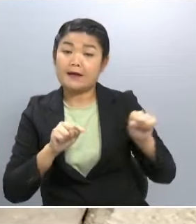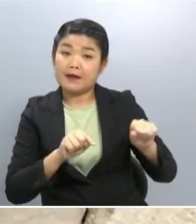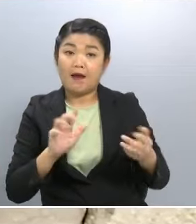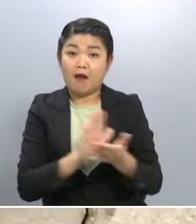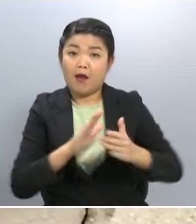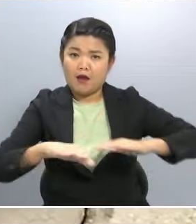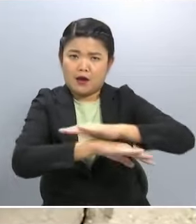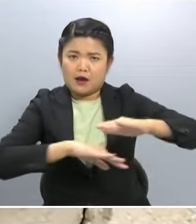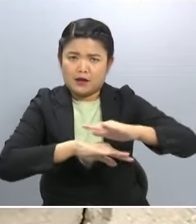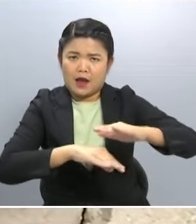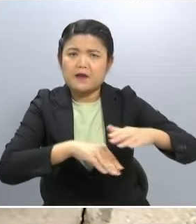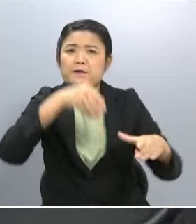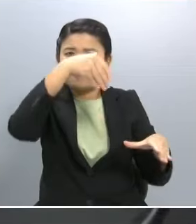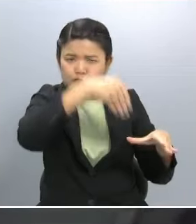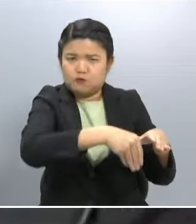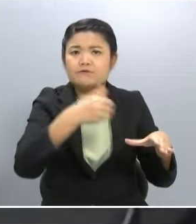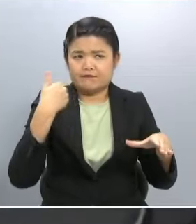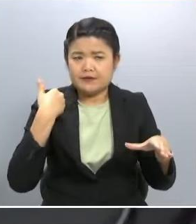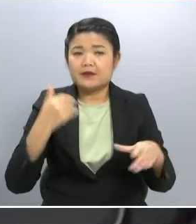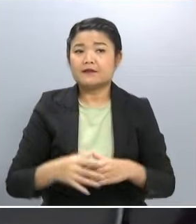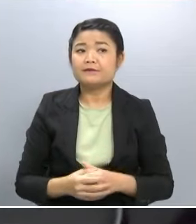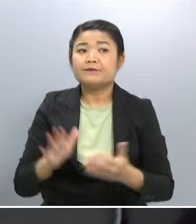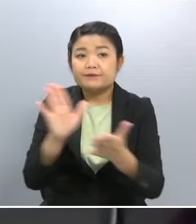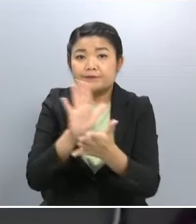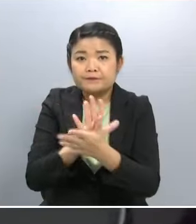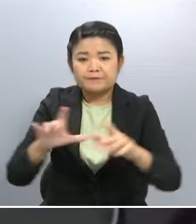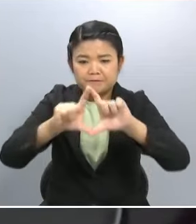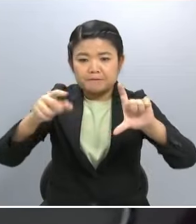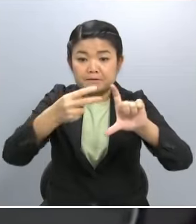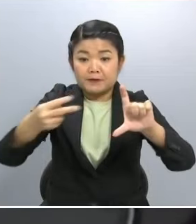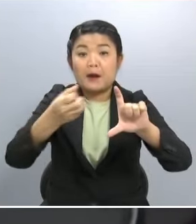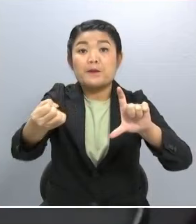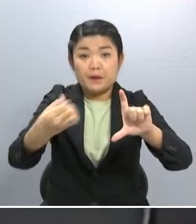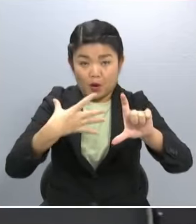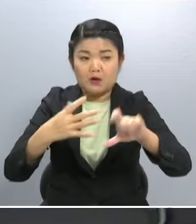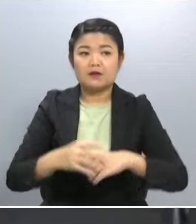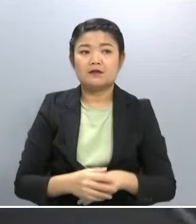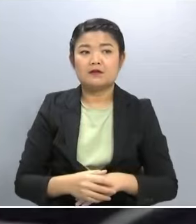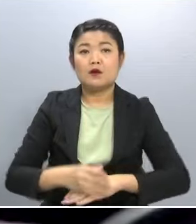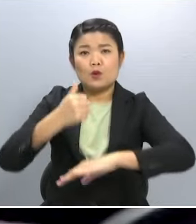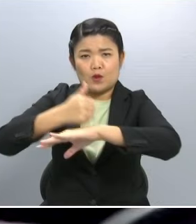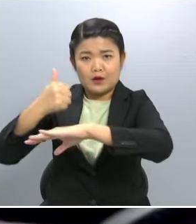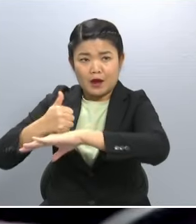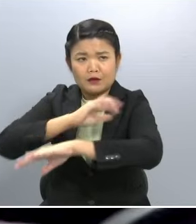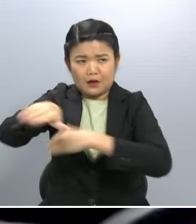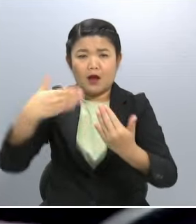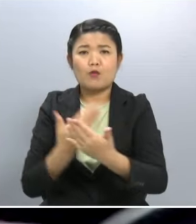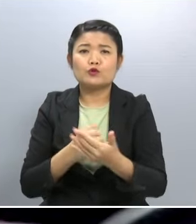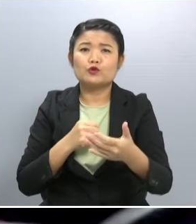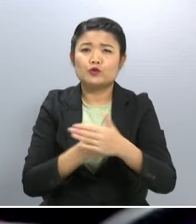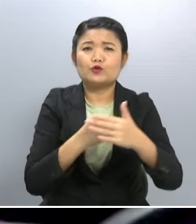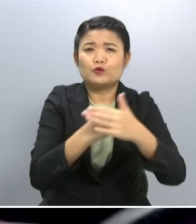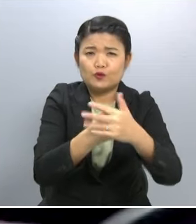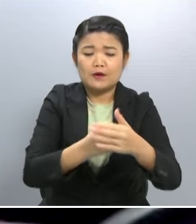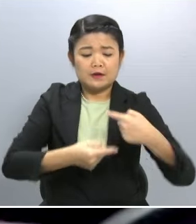จำนวนนึงเสียบเอาไว้ด้วยนะคะและมีกระดาษแผ่นนึงเขียนข้อความบอกว่าบอสทุกคนสู้ๆนะครับขอเป็นกำลัง